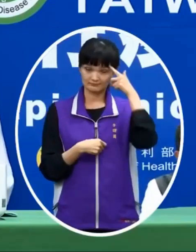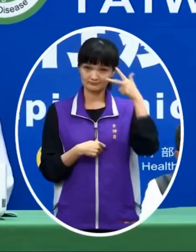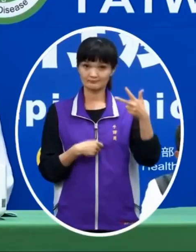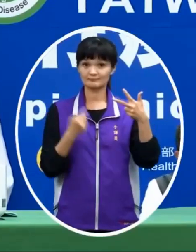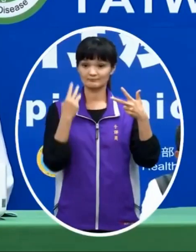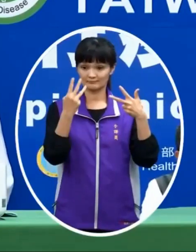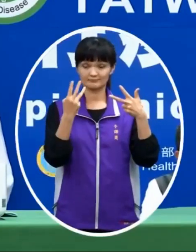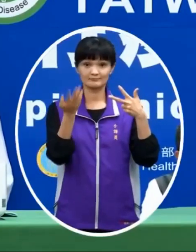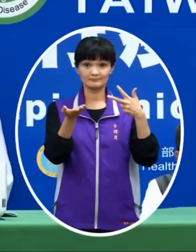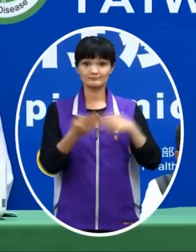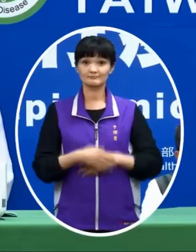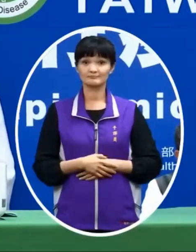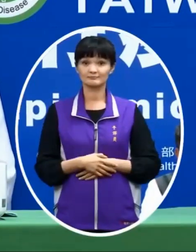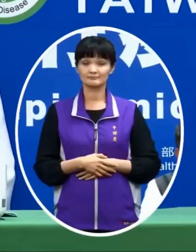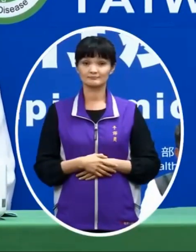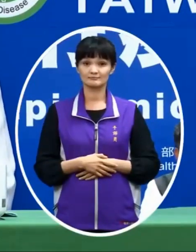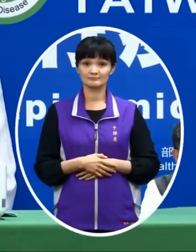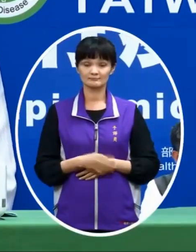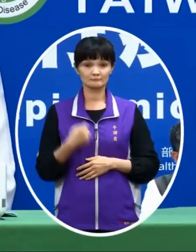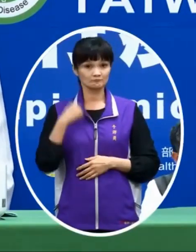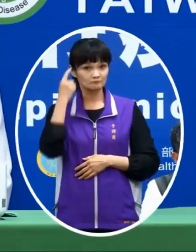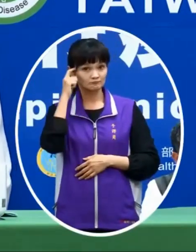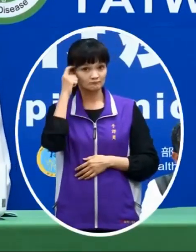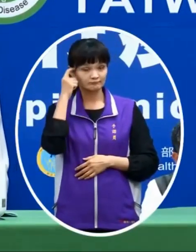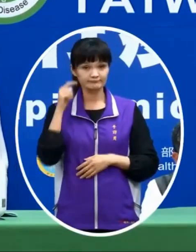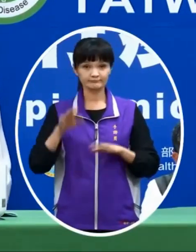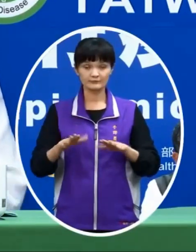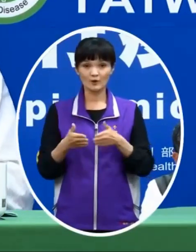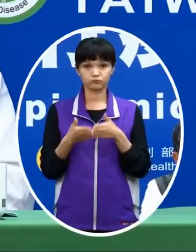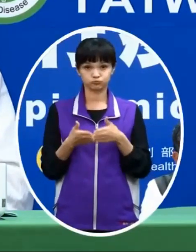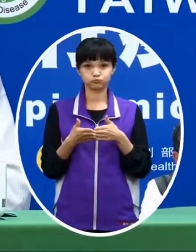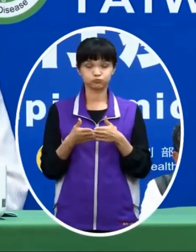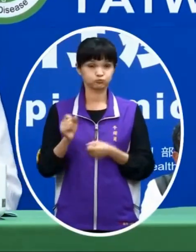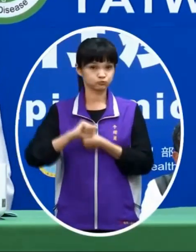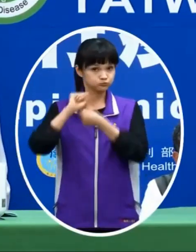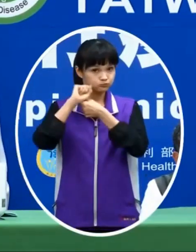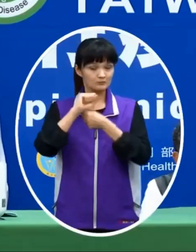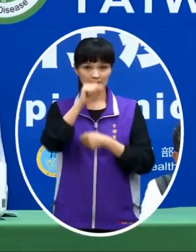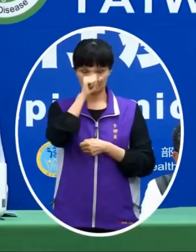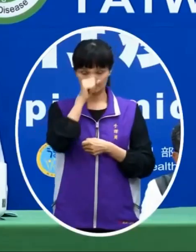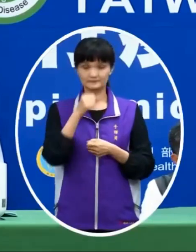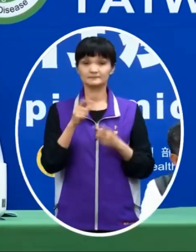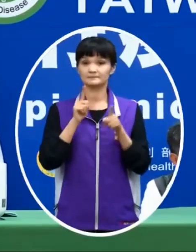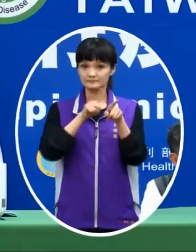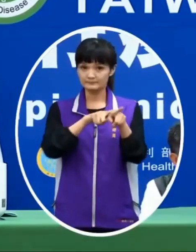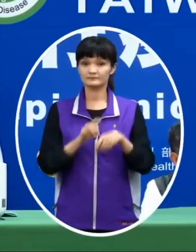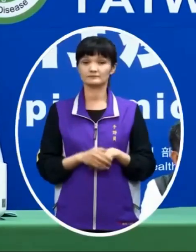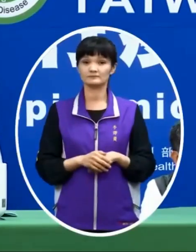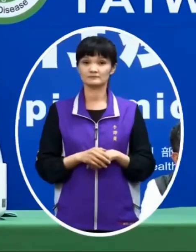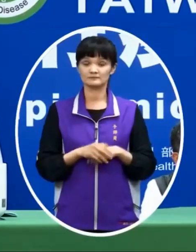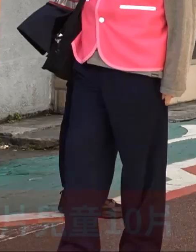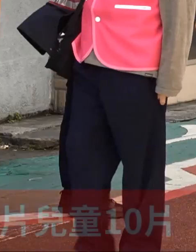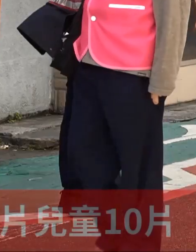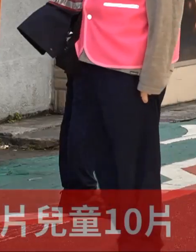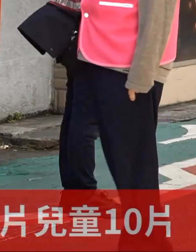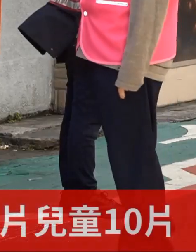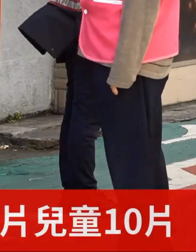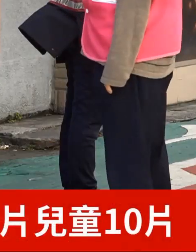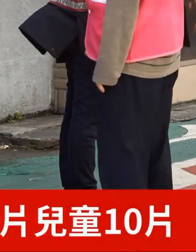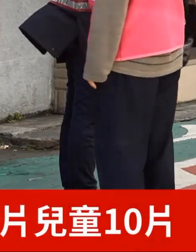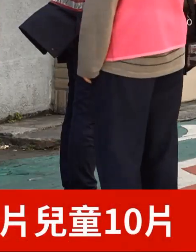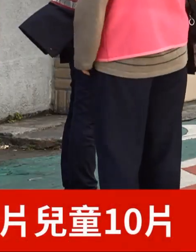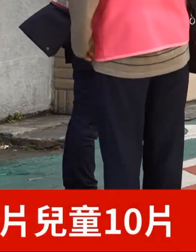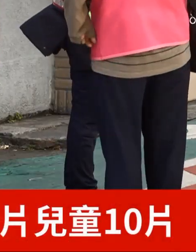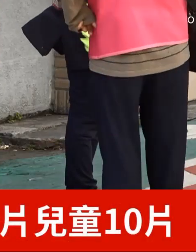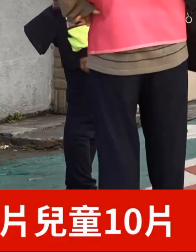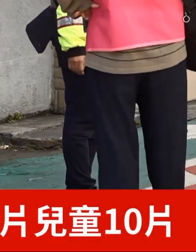と発表しましたまた顔の人災大人も9日から子供用のマスクを買うこと